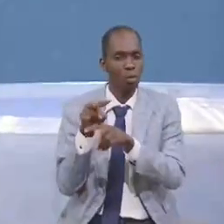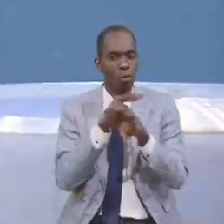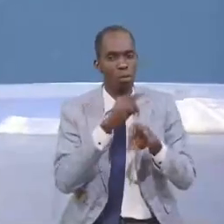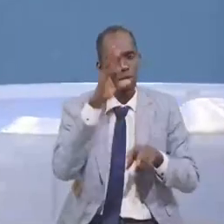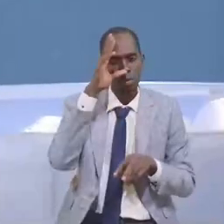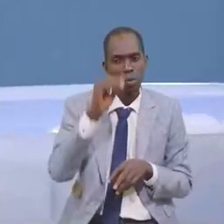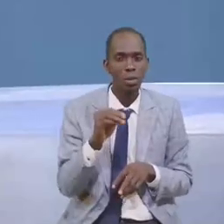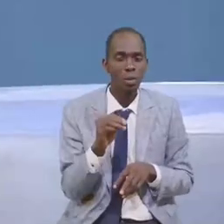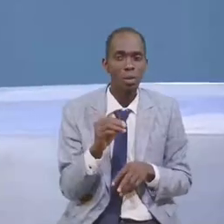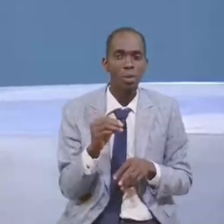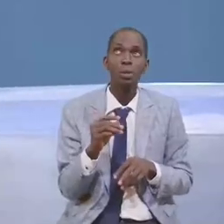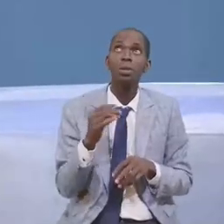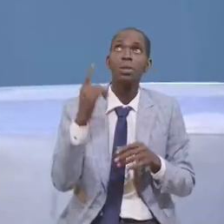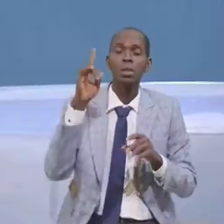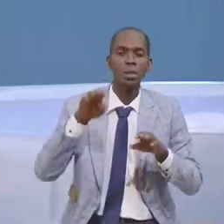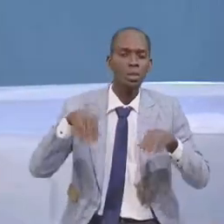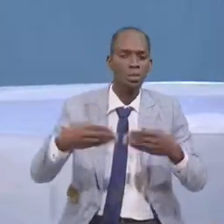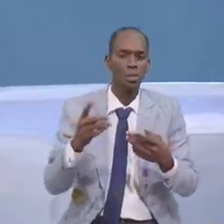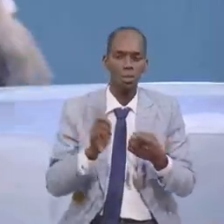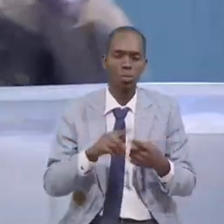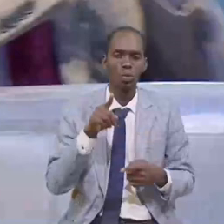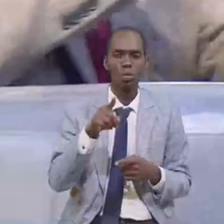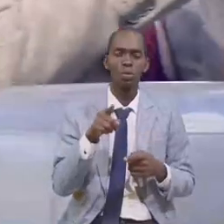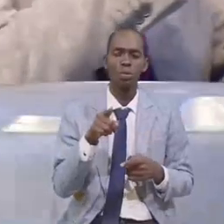Il te donne cette arme.